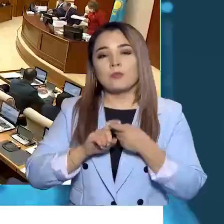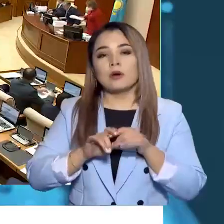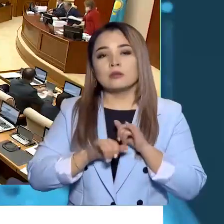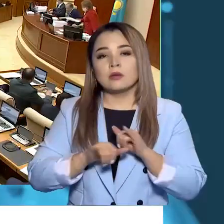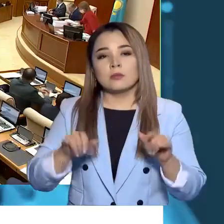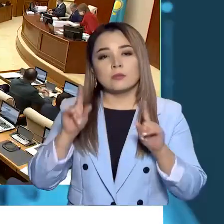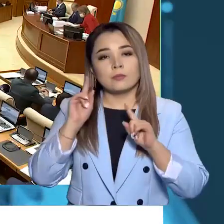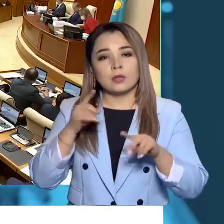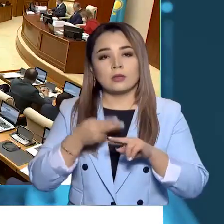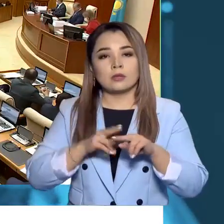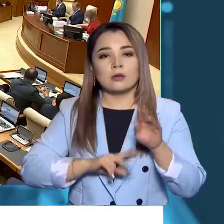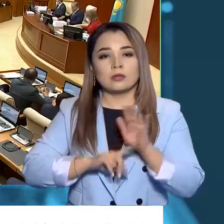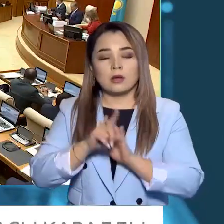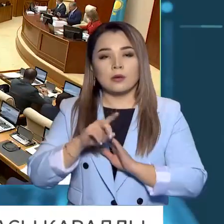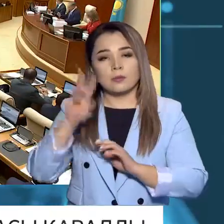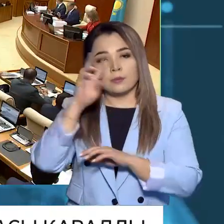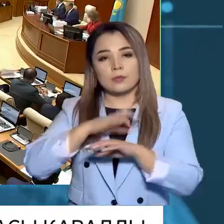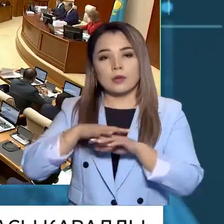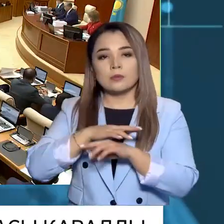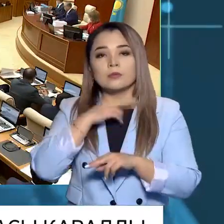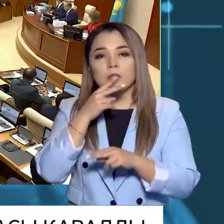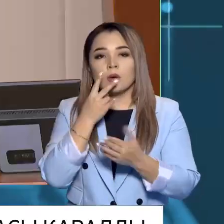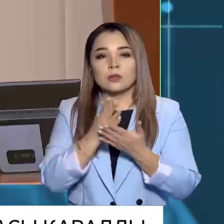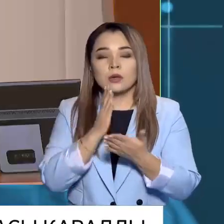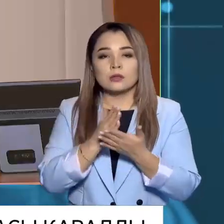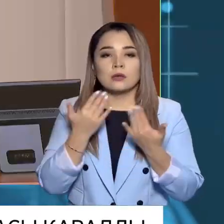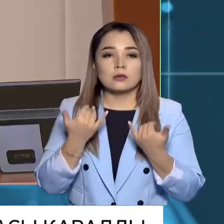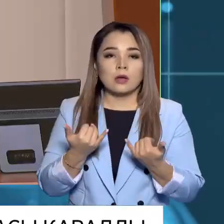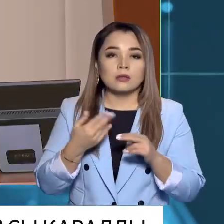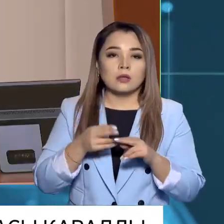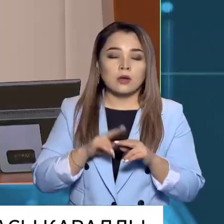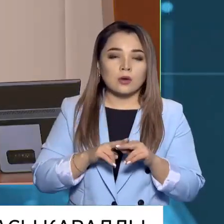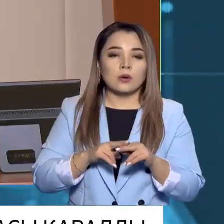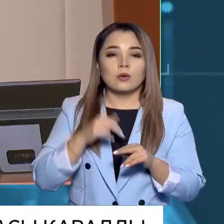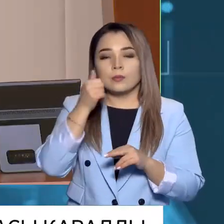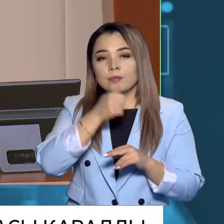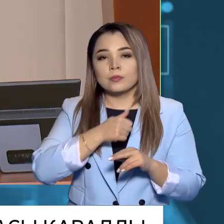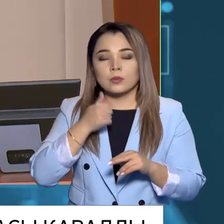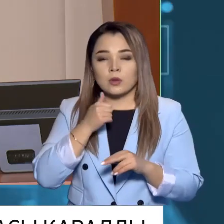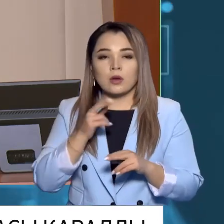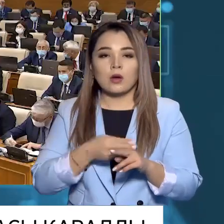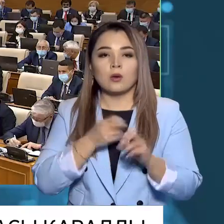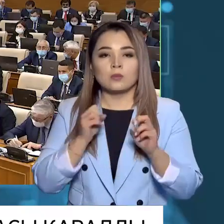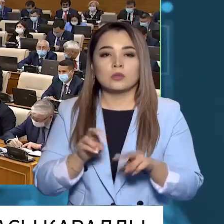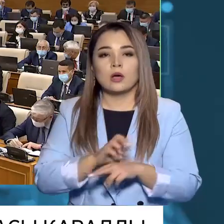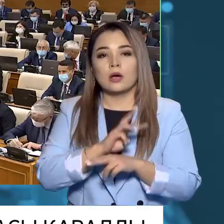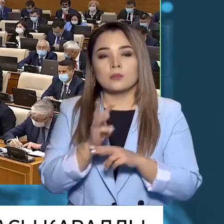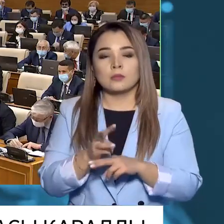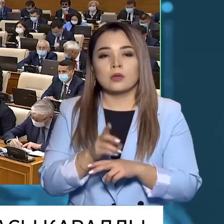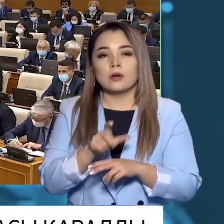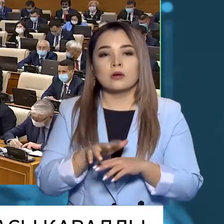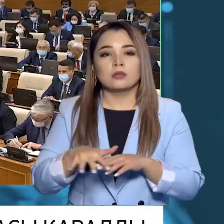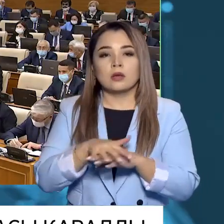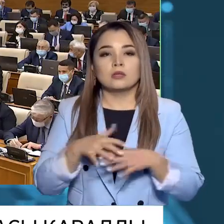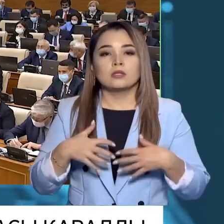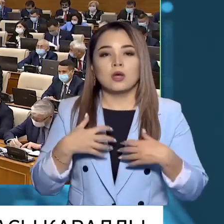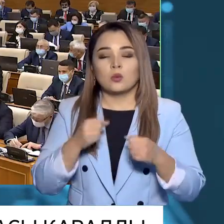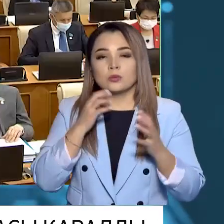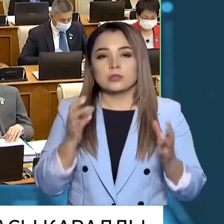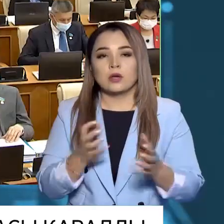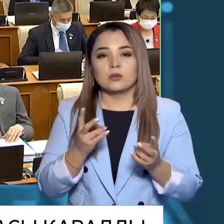бұл мәселеге барлық мемлекет ерекше көңіл бөле бастады. Био қауіпсіздікті қамтамасыз етіп, халықтың денсаулығын сақтау